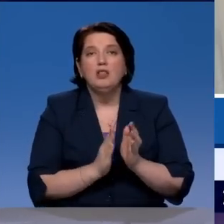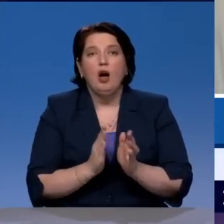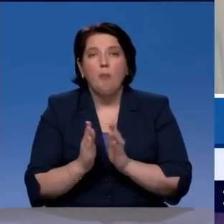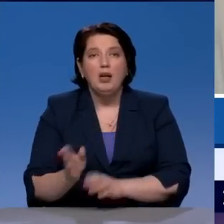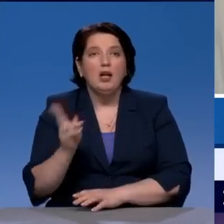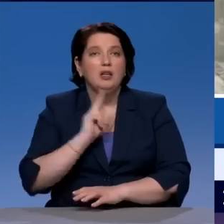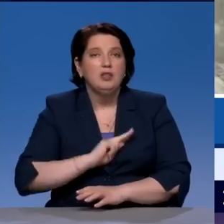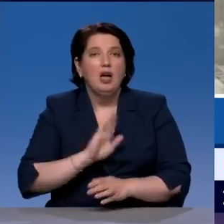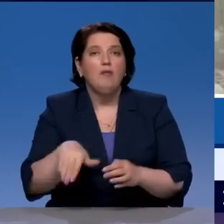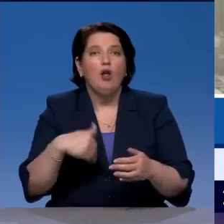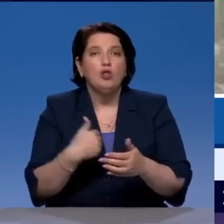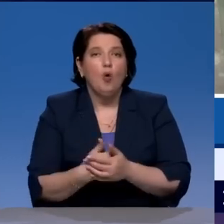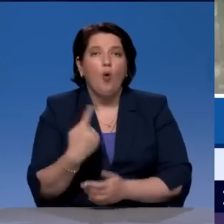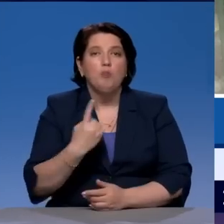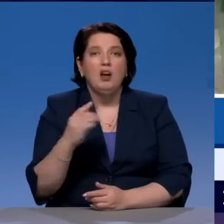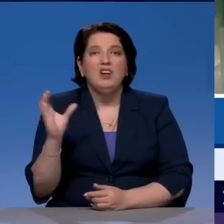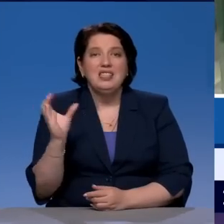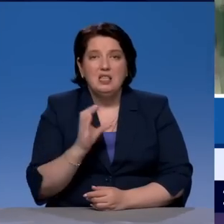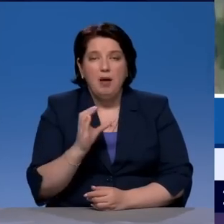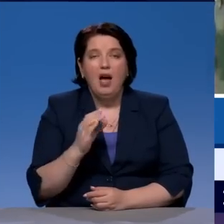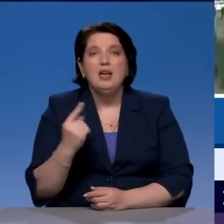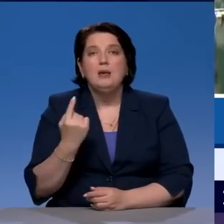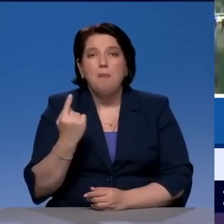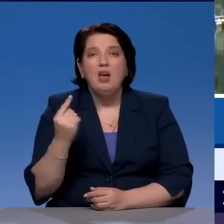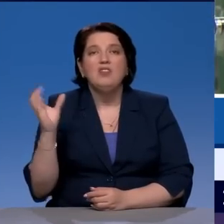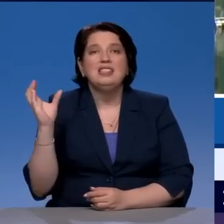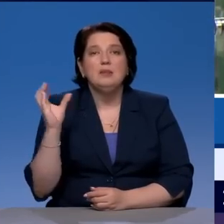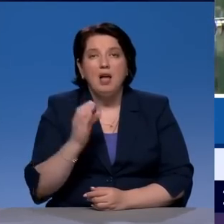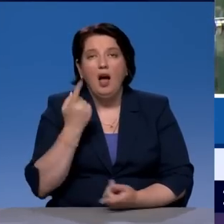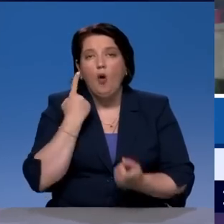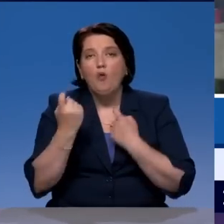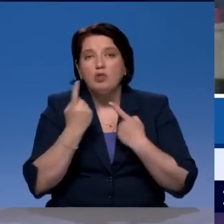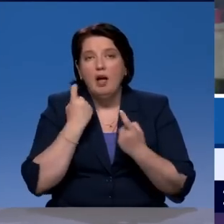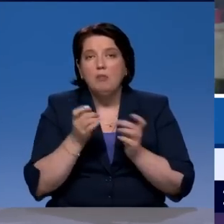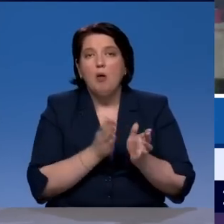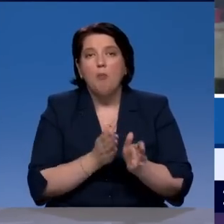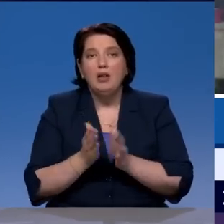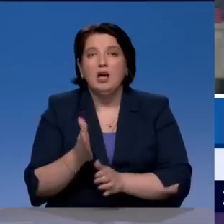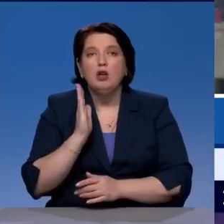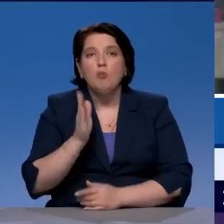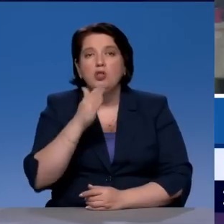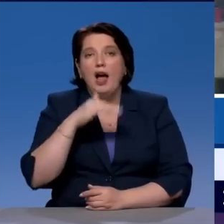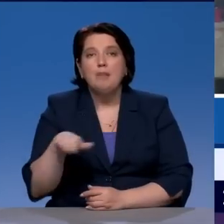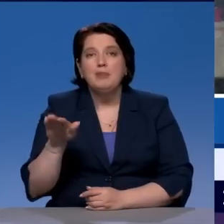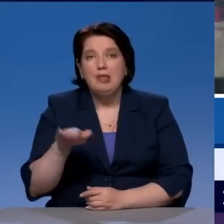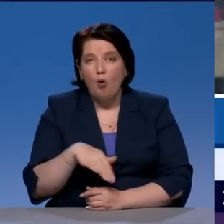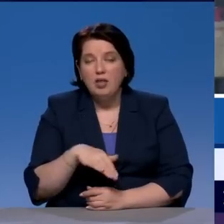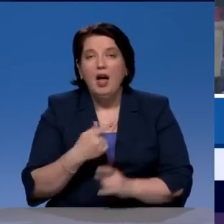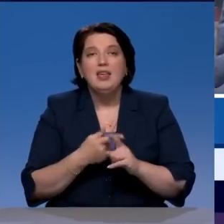до 1 сентября будет действовать, и 1 сентября уведомительный порядок будет отменен. И это будет означать